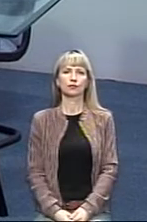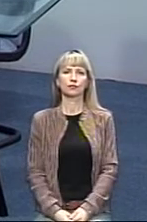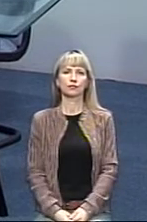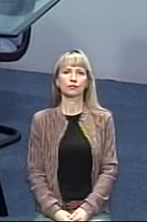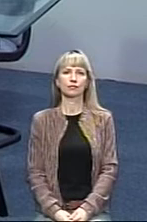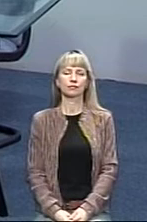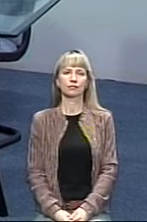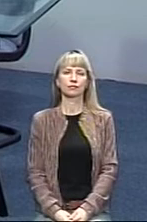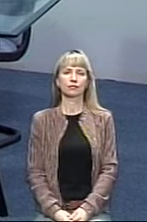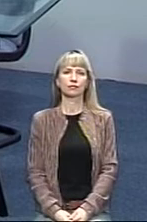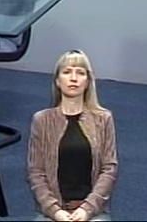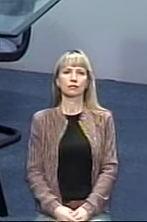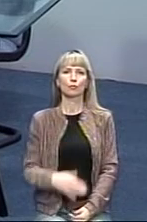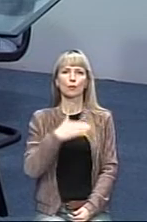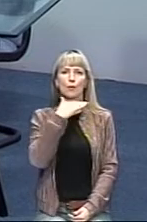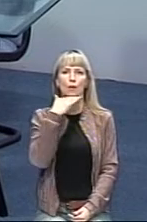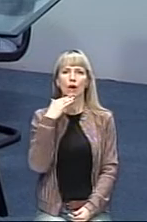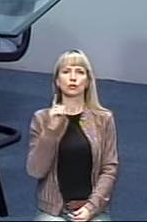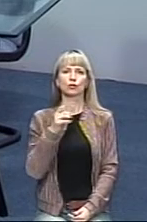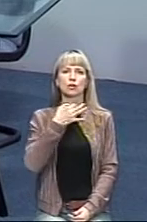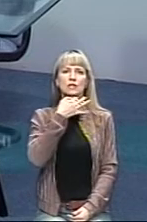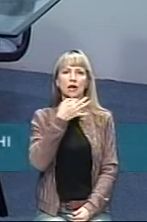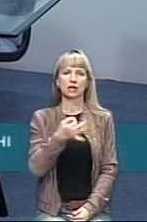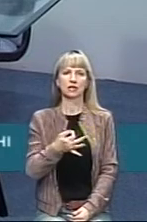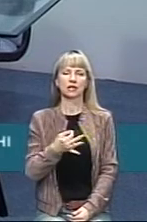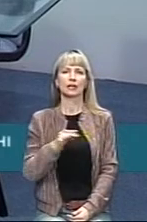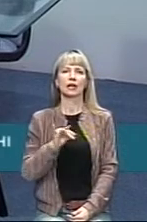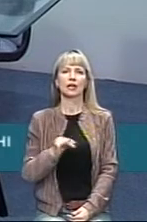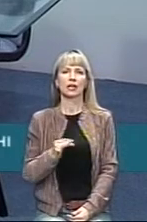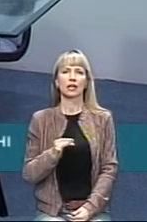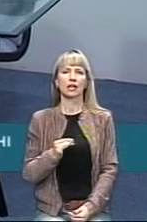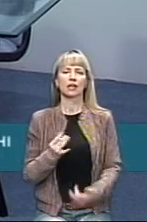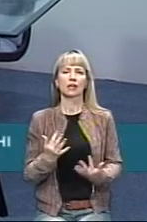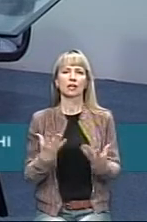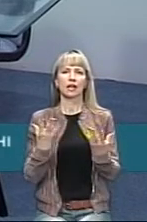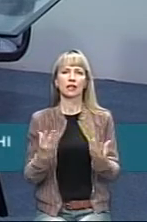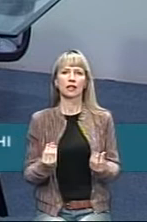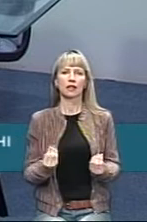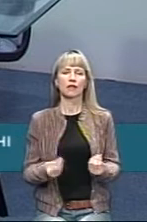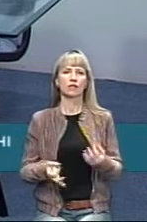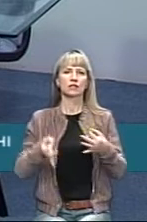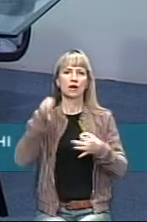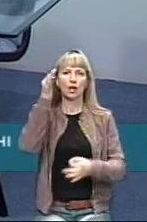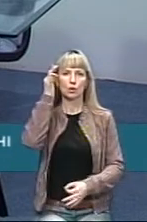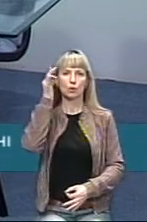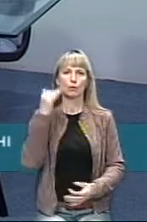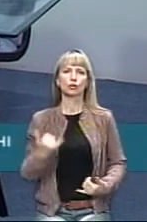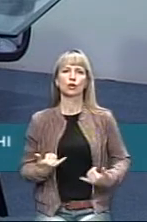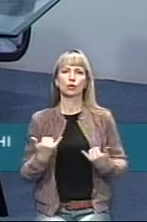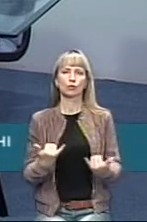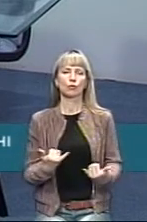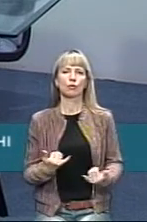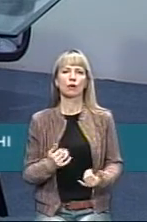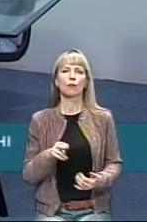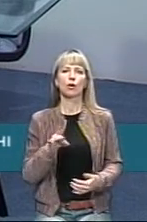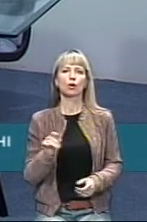Власне, ніби так багато сказано, і кілька днів поспіль вшановуємо, згадуємо. Про що, на